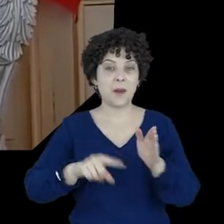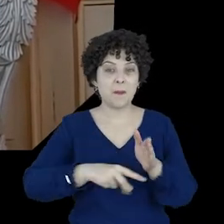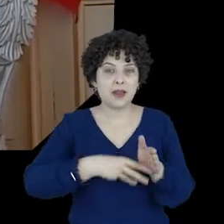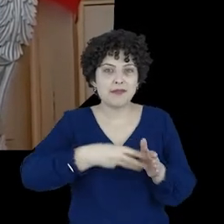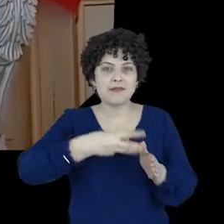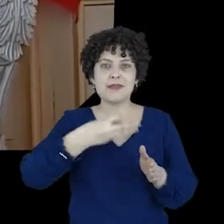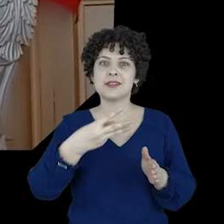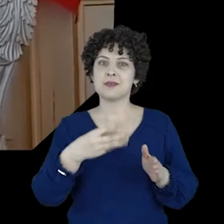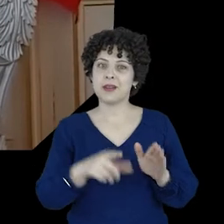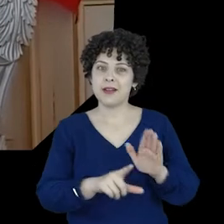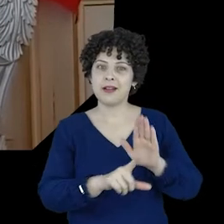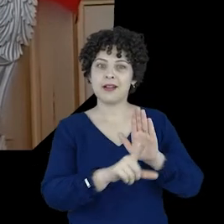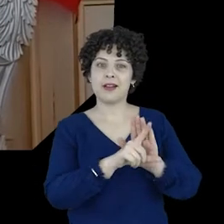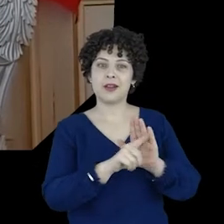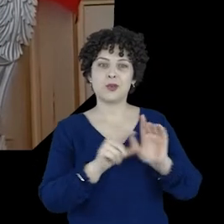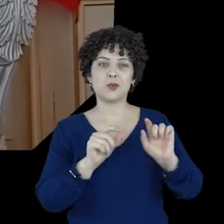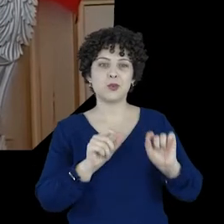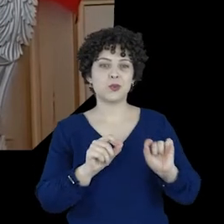qui